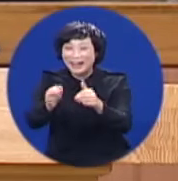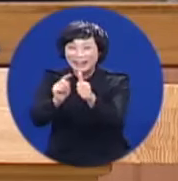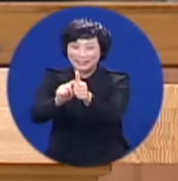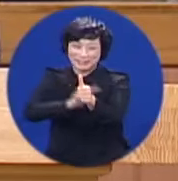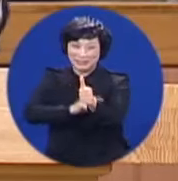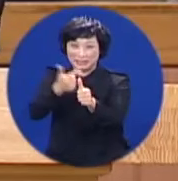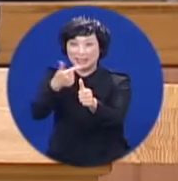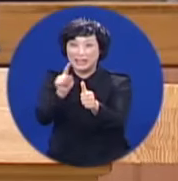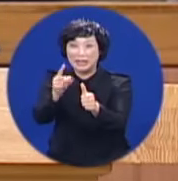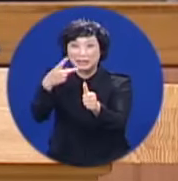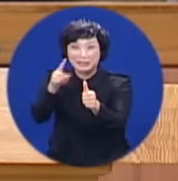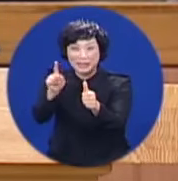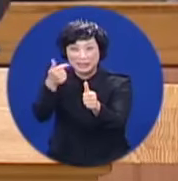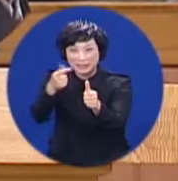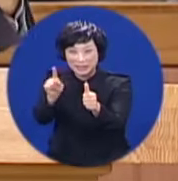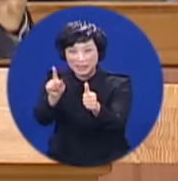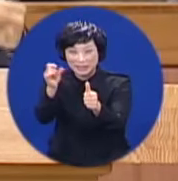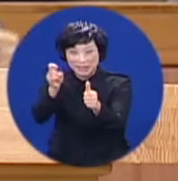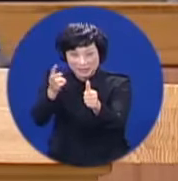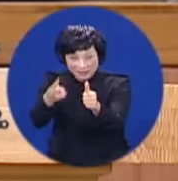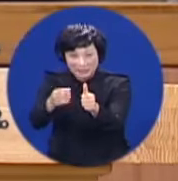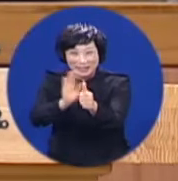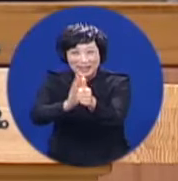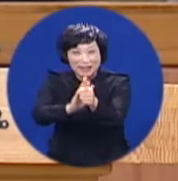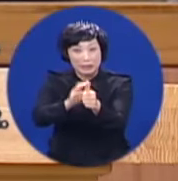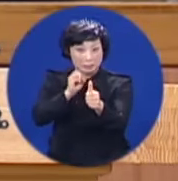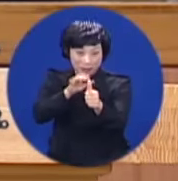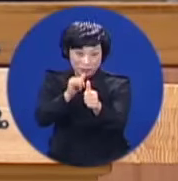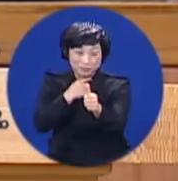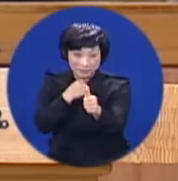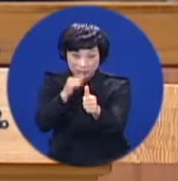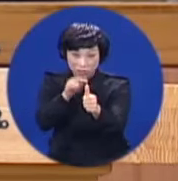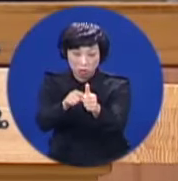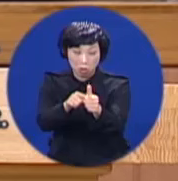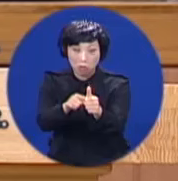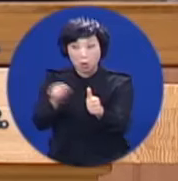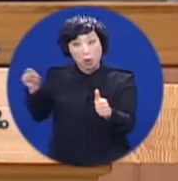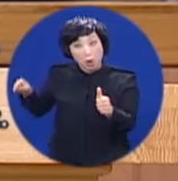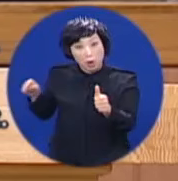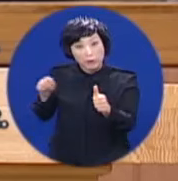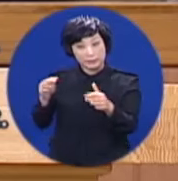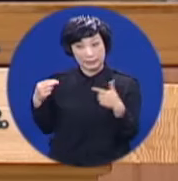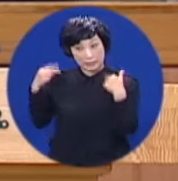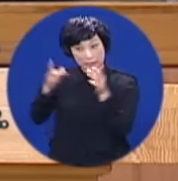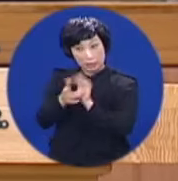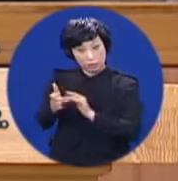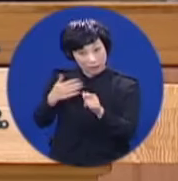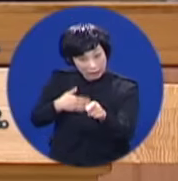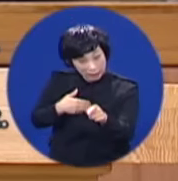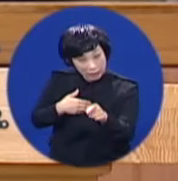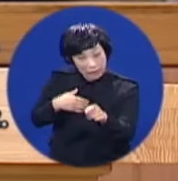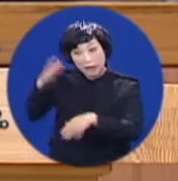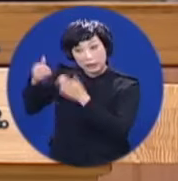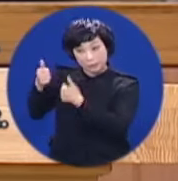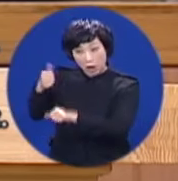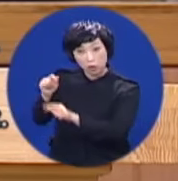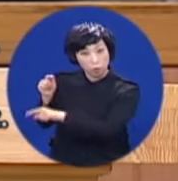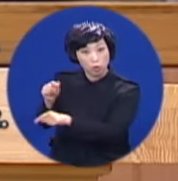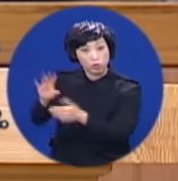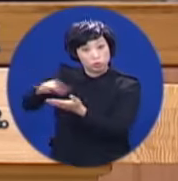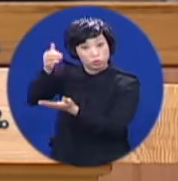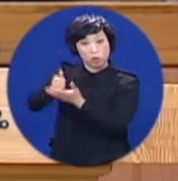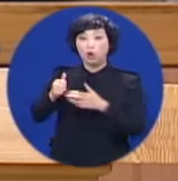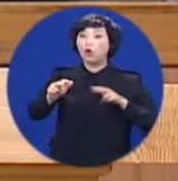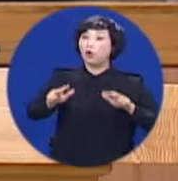일이냐? 내가 나사렛에서 태어난 예수 그가 하나님의 아들이요 내가